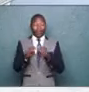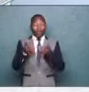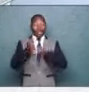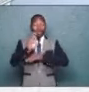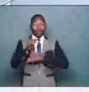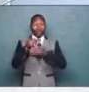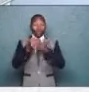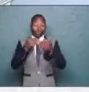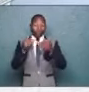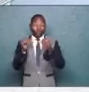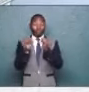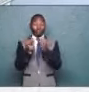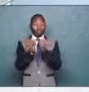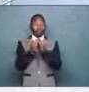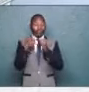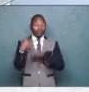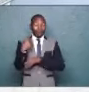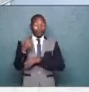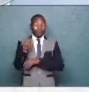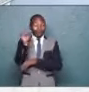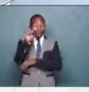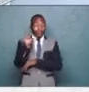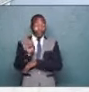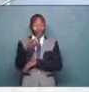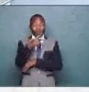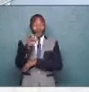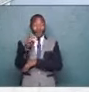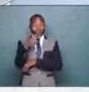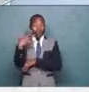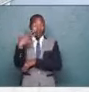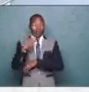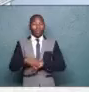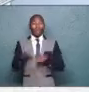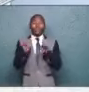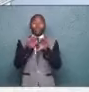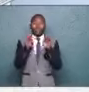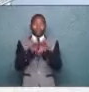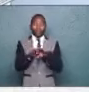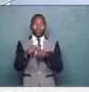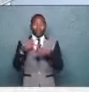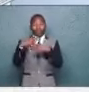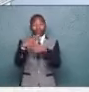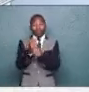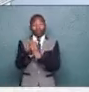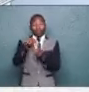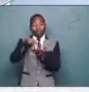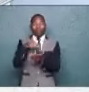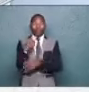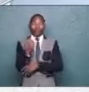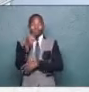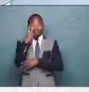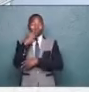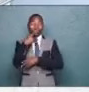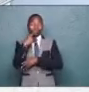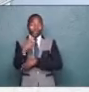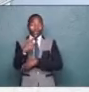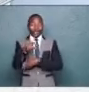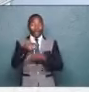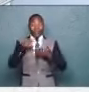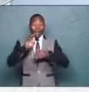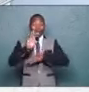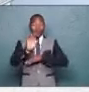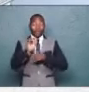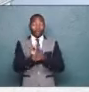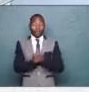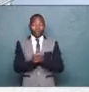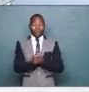yanu pasanafike pa 11 September 2024. Chimodzimodzi, mabungwe omwe si aboma, wonetsetsani kuti kalata